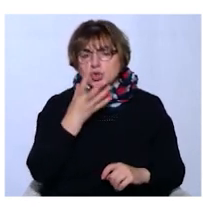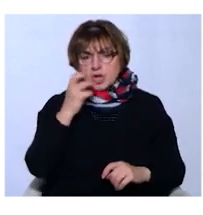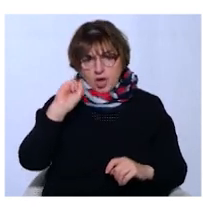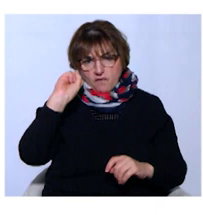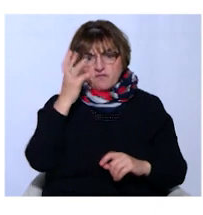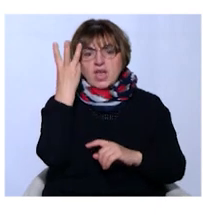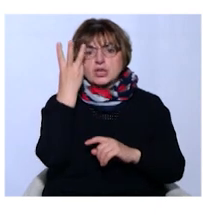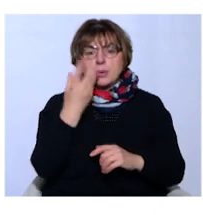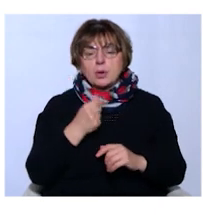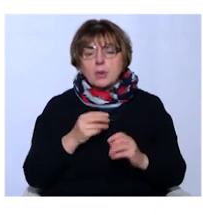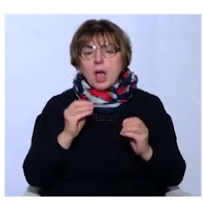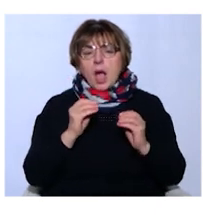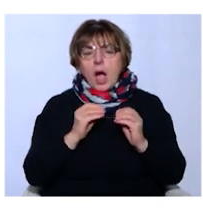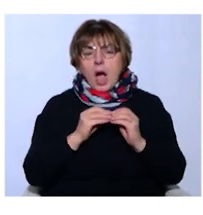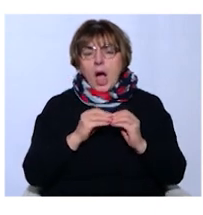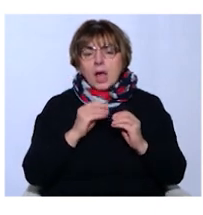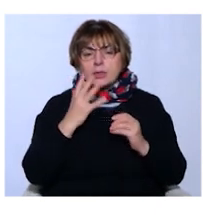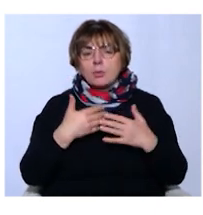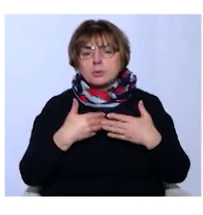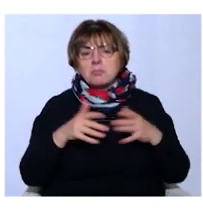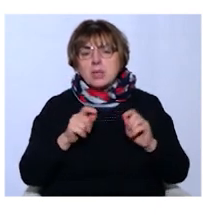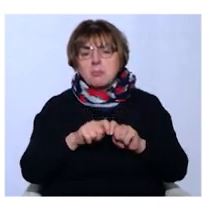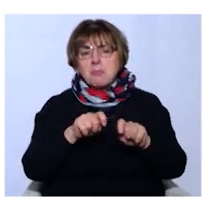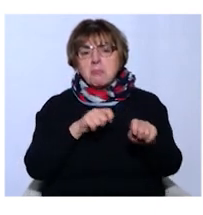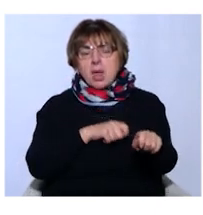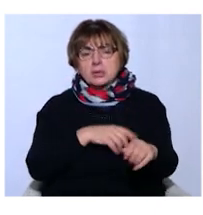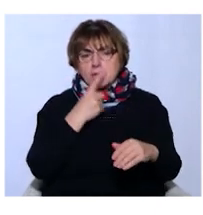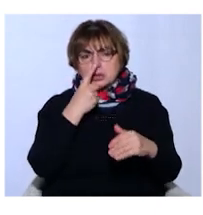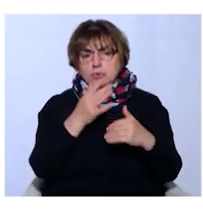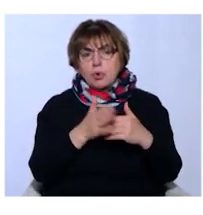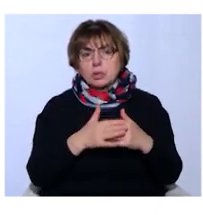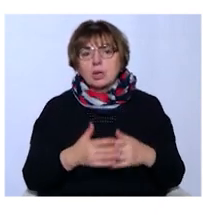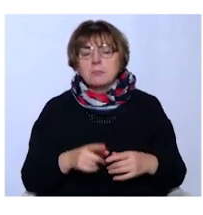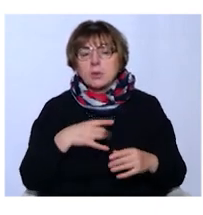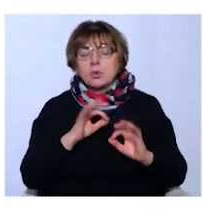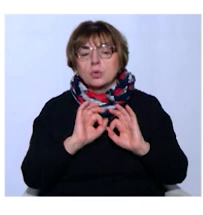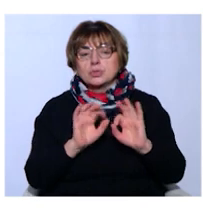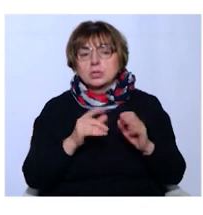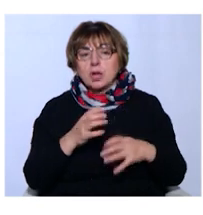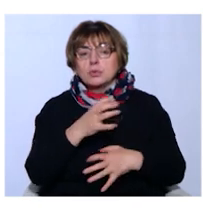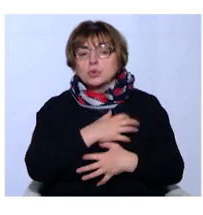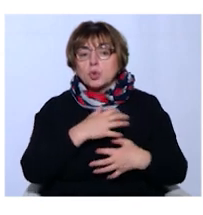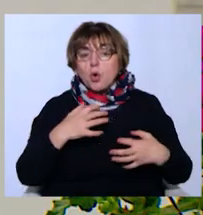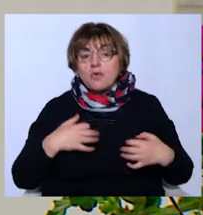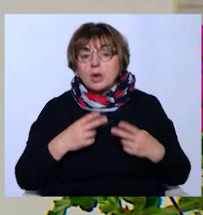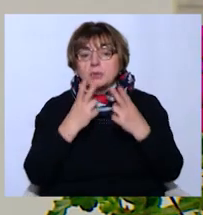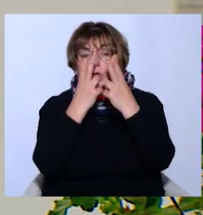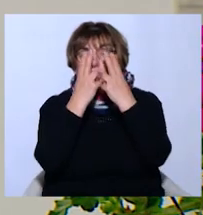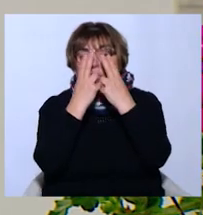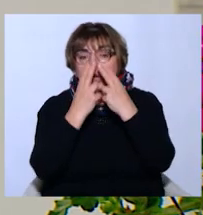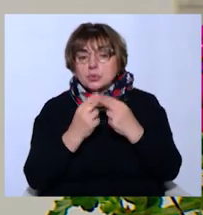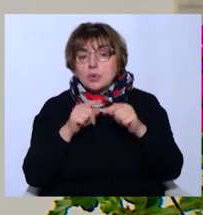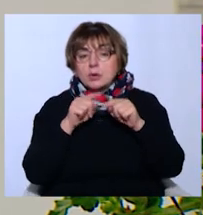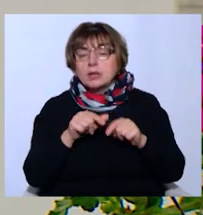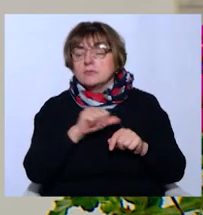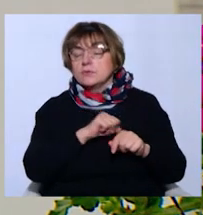სიგრძეც ათეულობით მეტრს აღწევს. ბავშვებო, მე როგორც გითხარით, ცხოველები შეგუებული არიან თავის არსებო